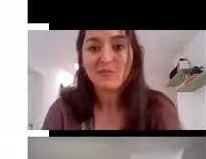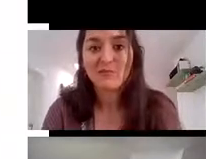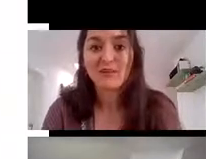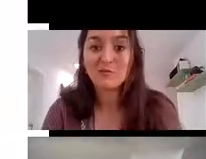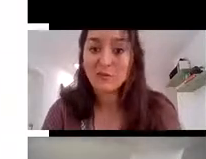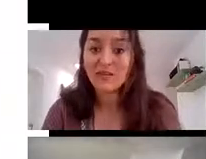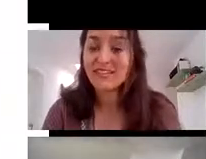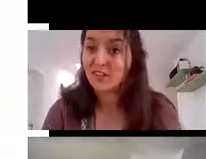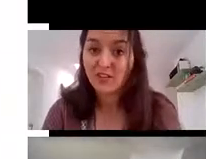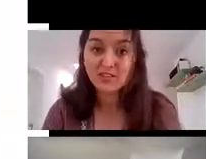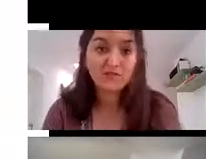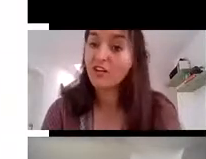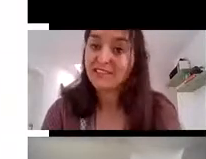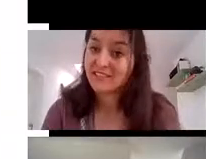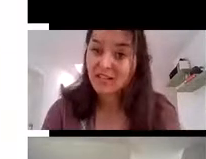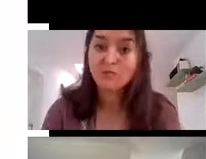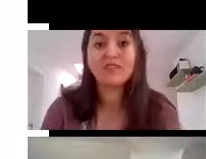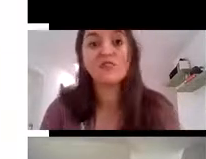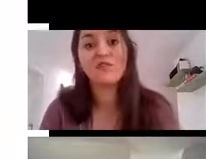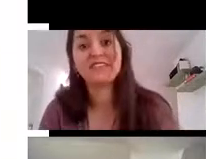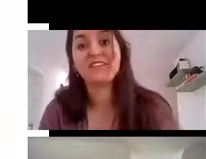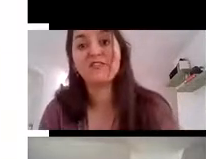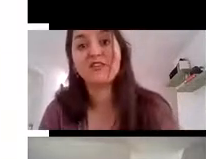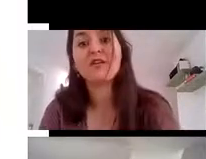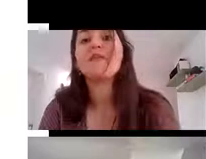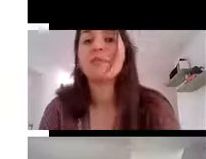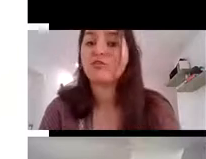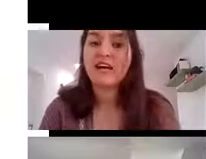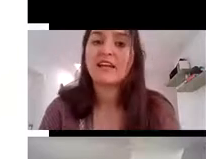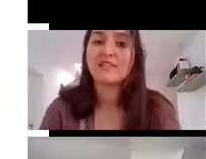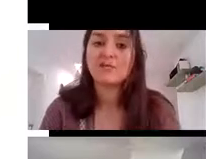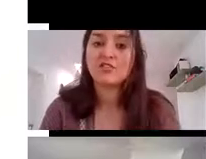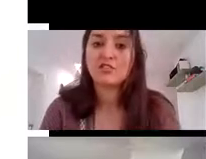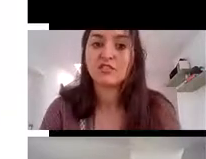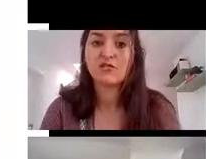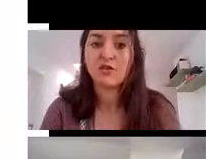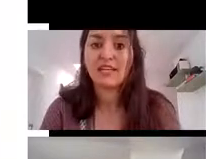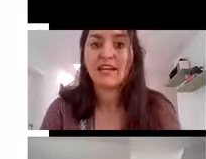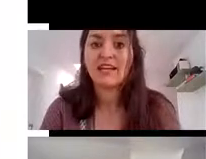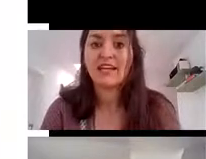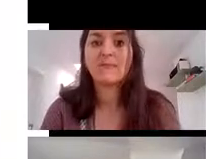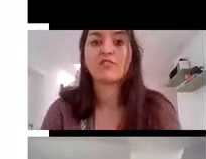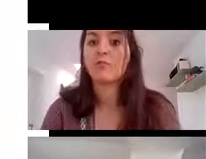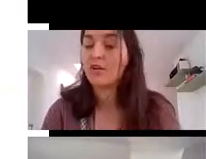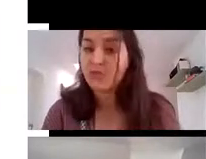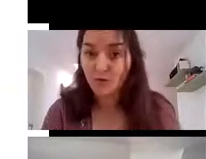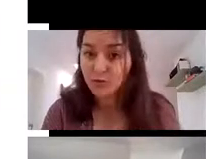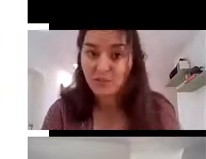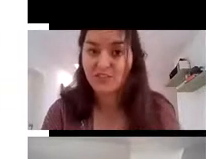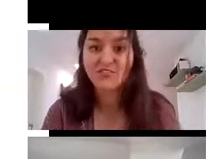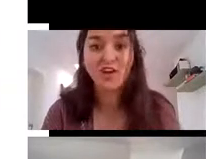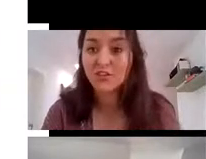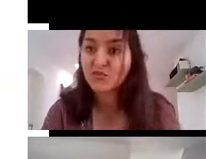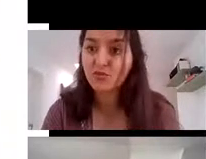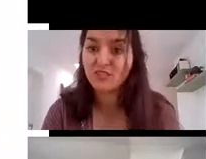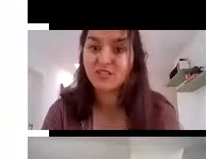maaltijden op het speelplein, dat kan. Al dan niet zelfbereid of via een traiteur. Maar ook daar, en dat is een beetje zoals vorig jaar, het gebruik van